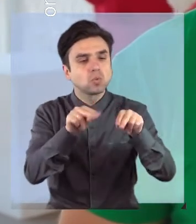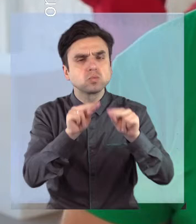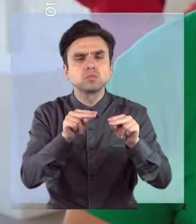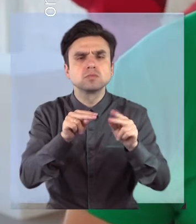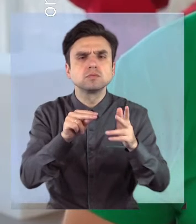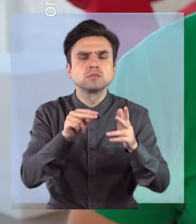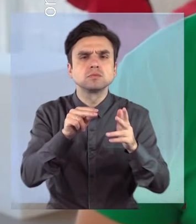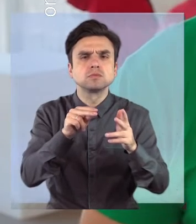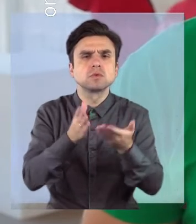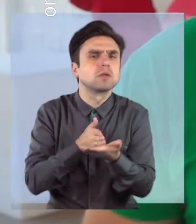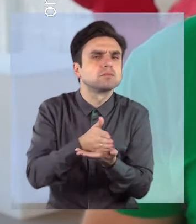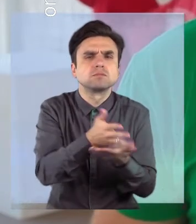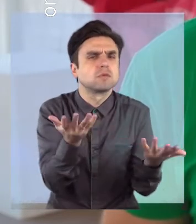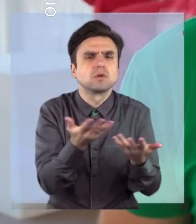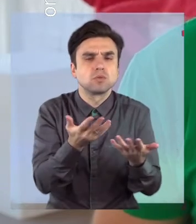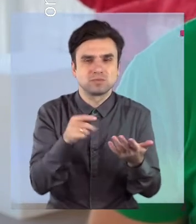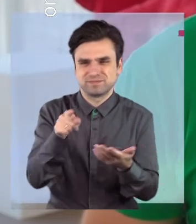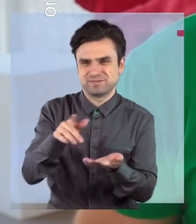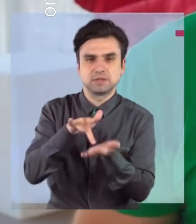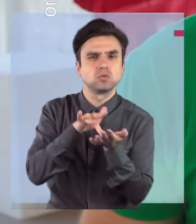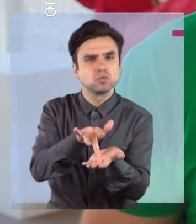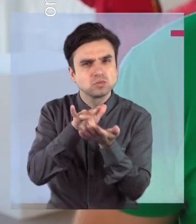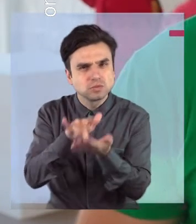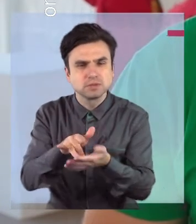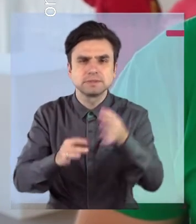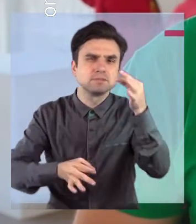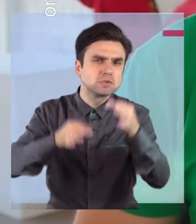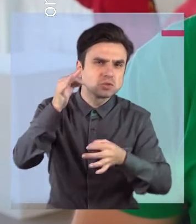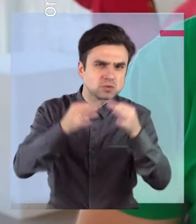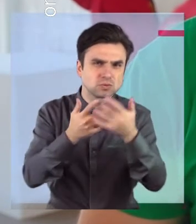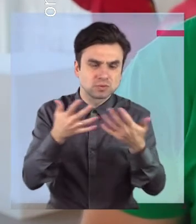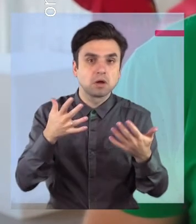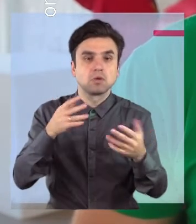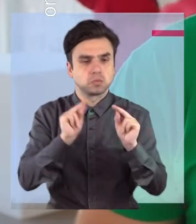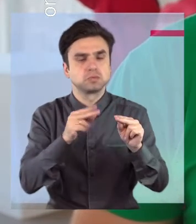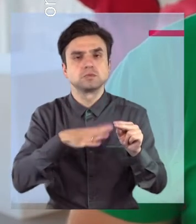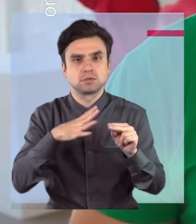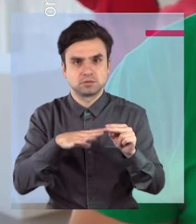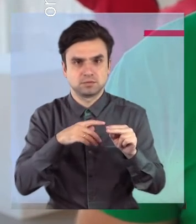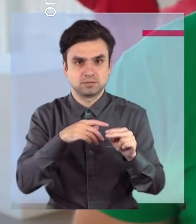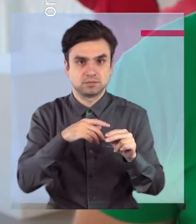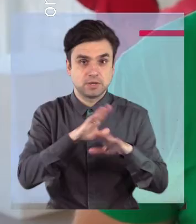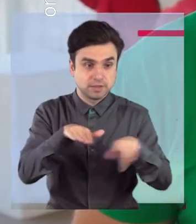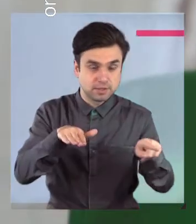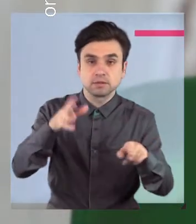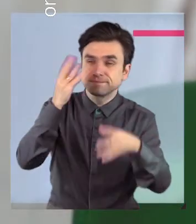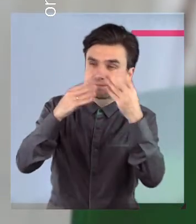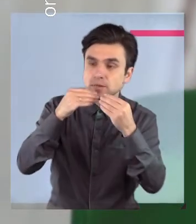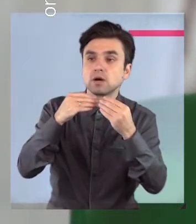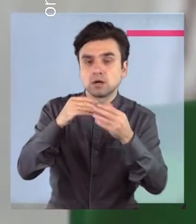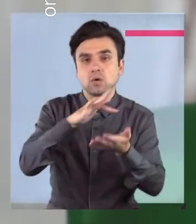очередь направлен на то, чтобы привить детям любовь к окружающей среде, к родному городу и, в принципе, сдружить